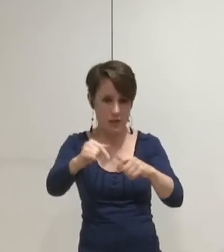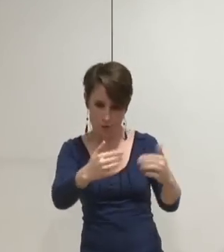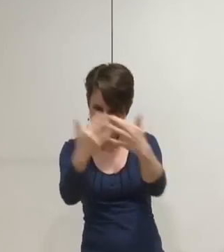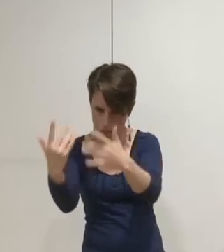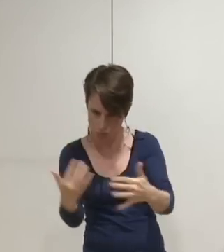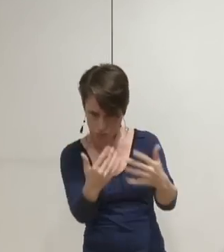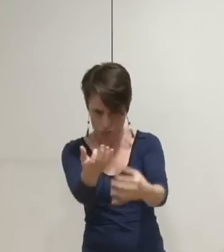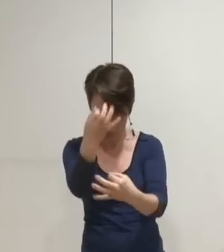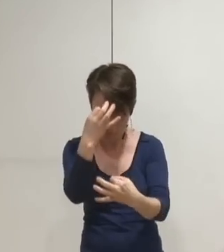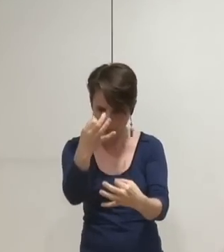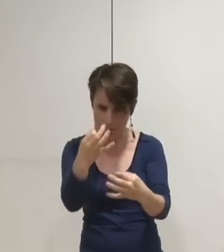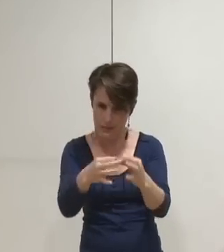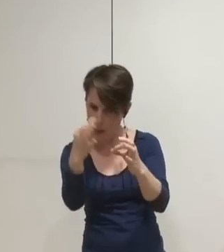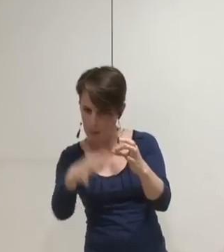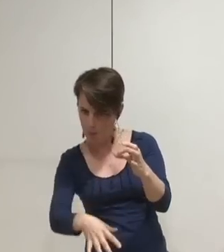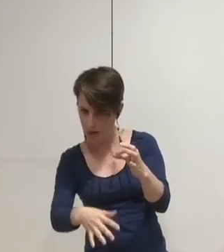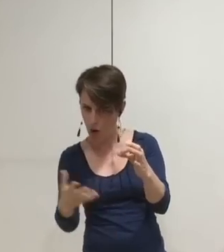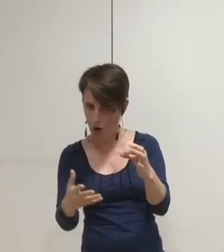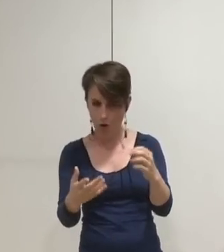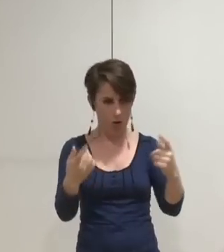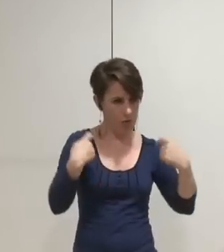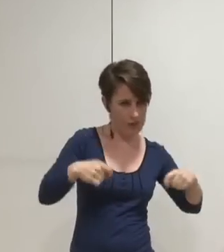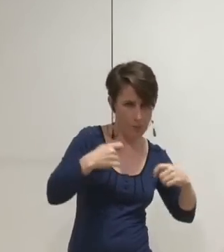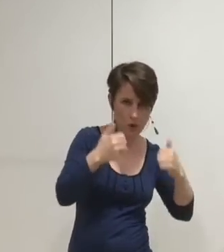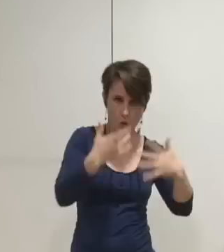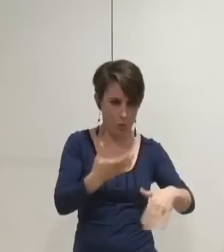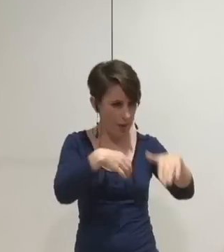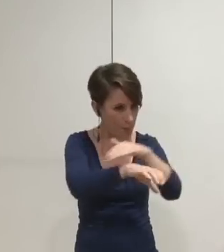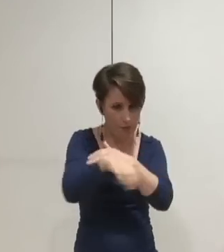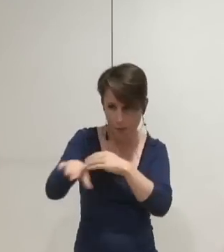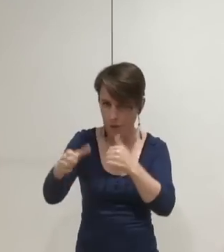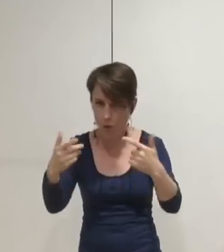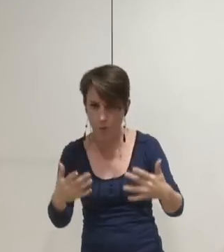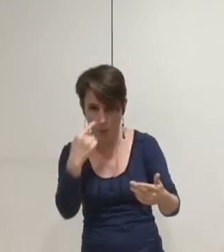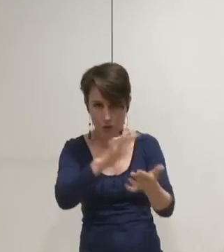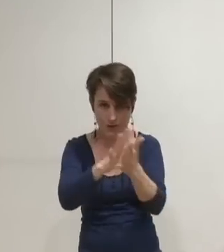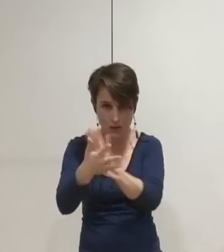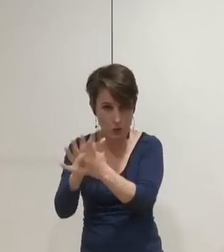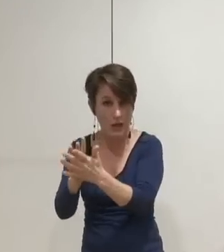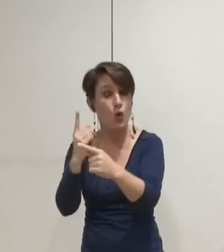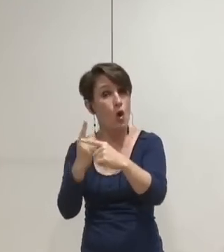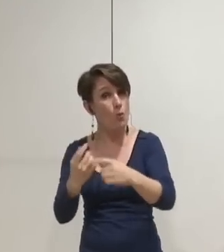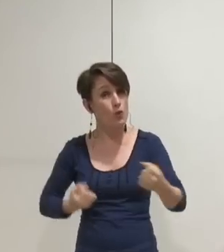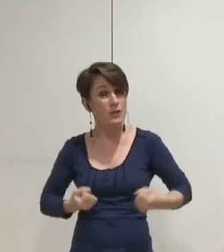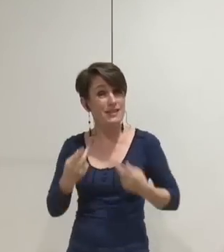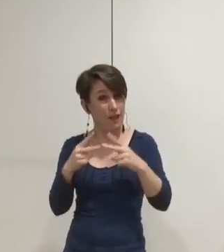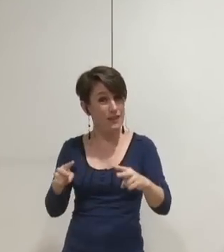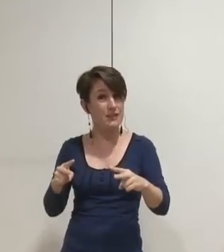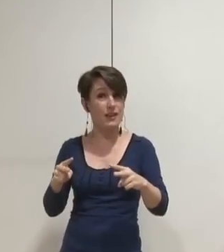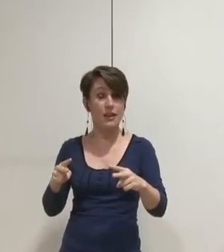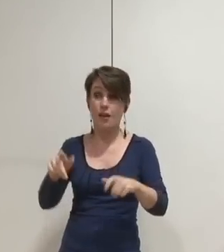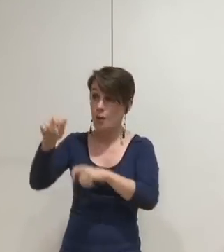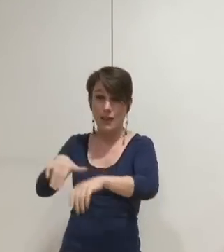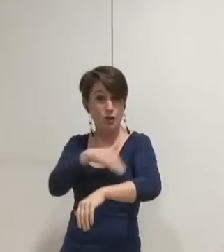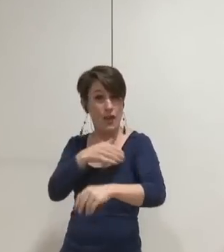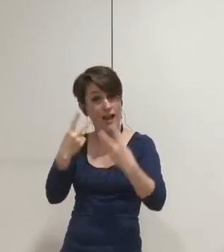consolider l'ensemble des coûts à la fois en prestation et à la fois sur ce qui est porté par les services de la Ville de Grenoble